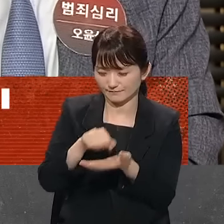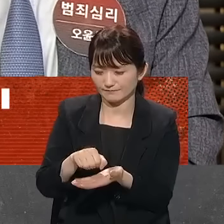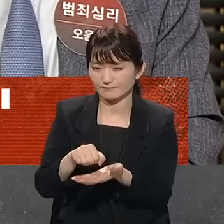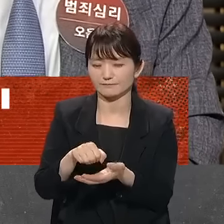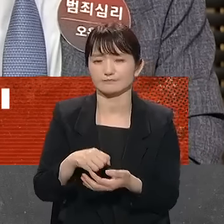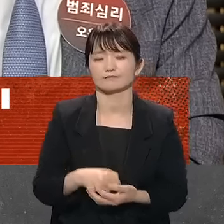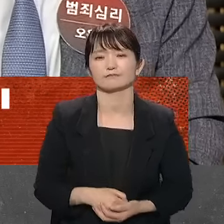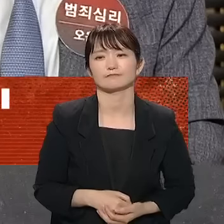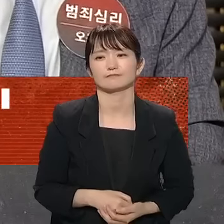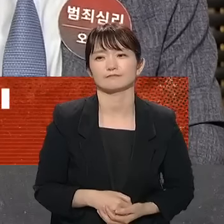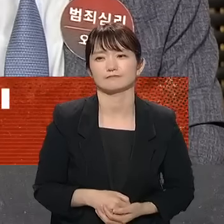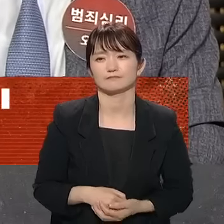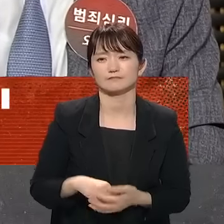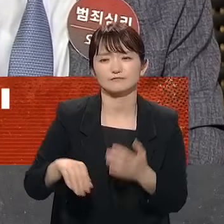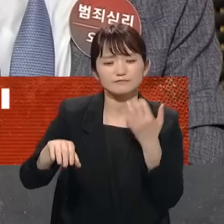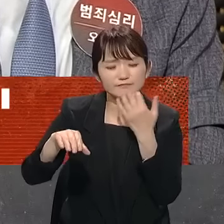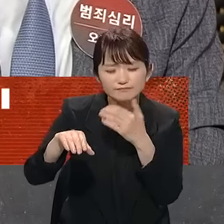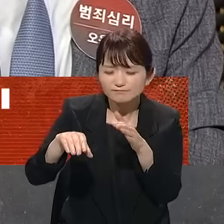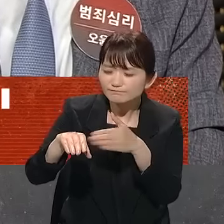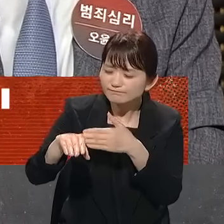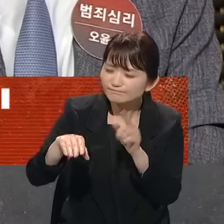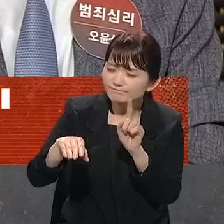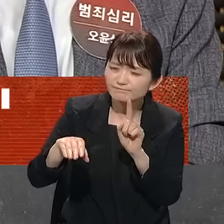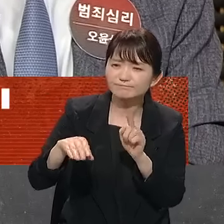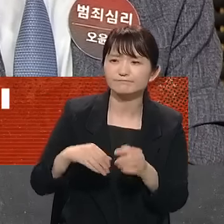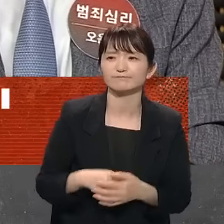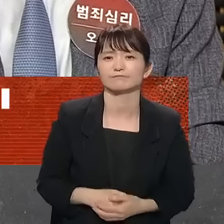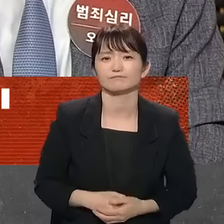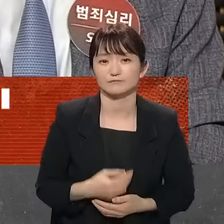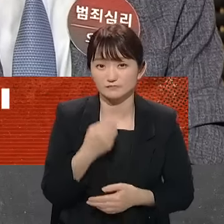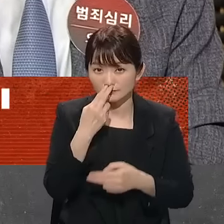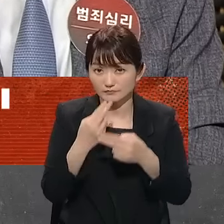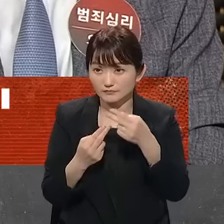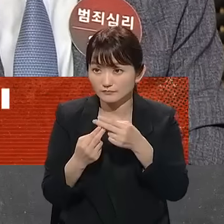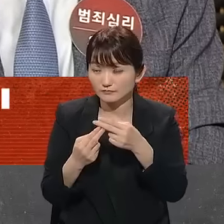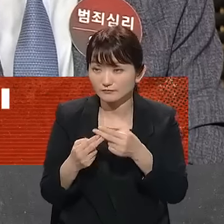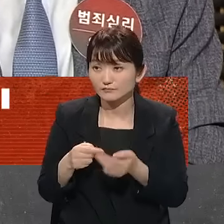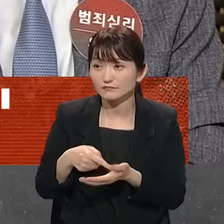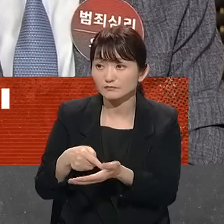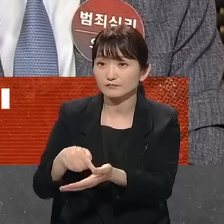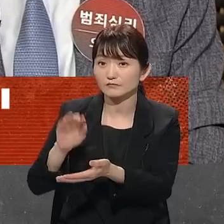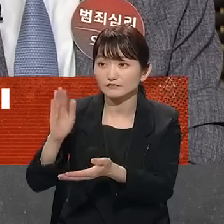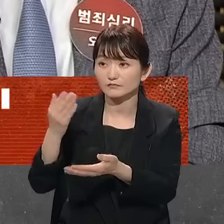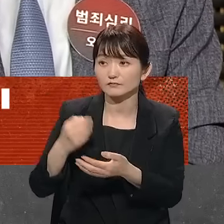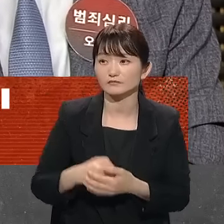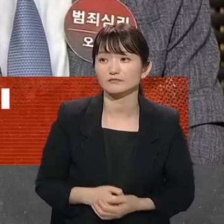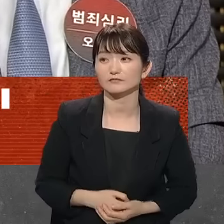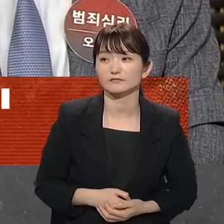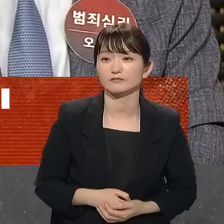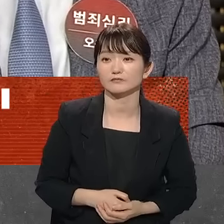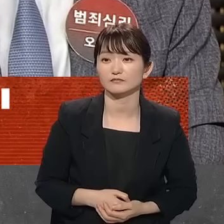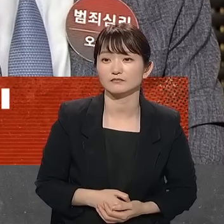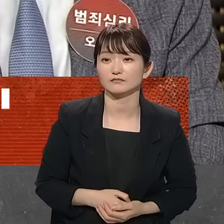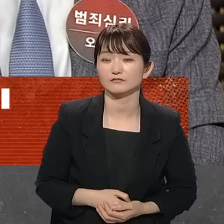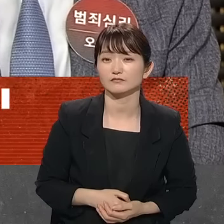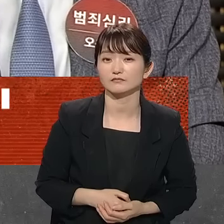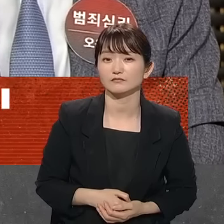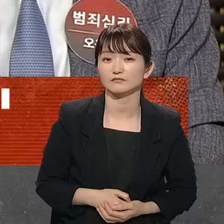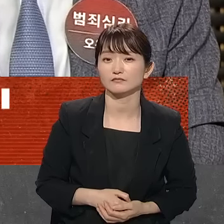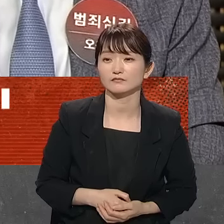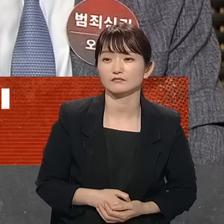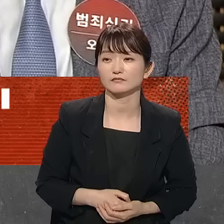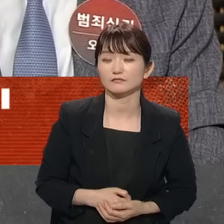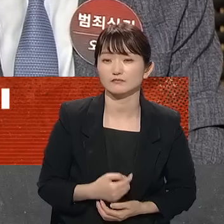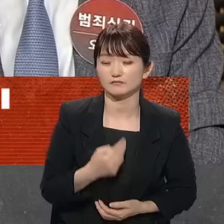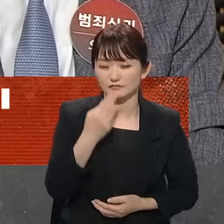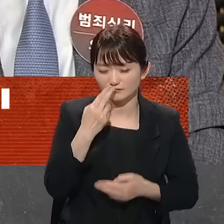왜 저렇게 했을까? 아, 그럼 보험하면 될 거 아니냐 그런데 저렇게 하면 또 보험료가 올라가거든요. 보험료